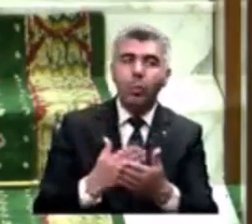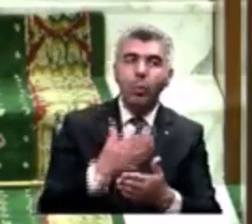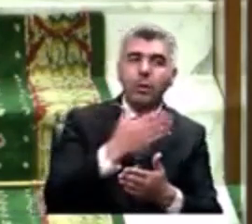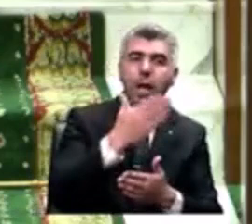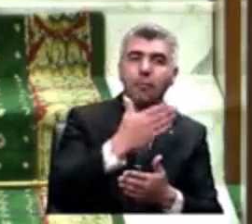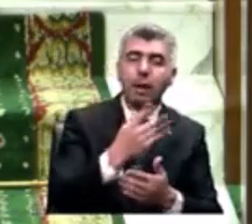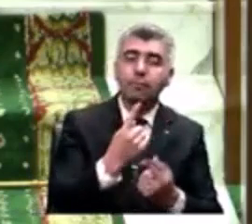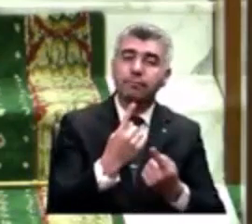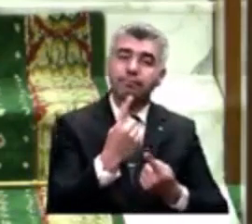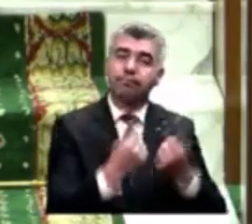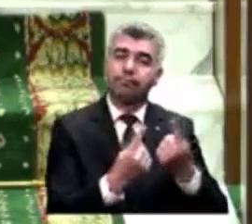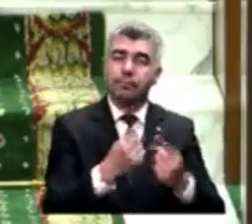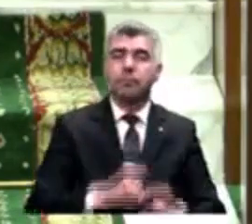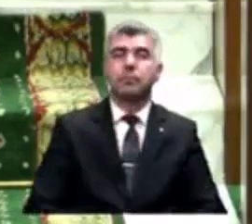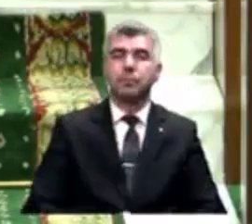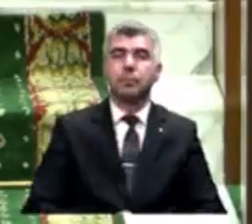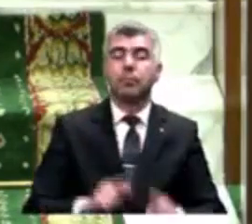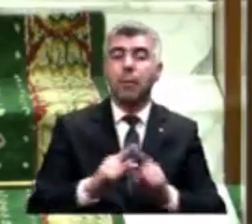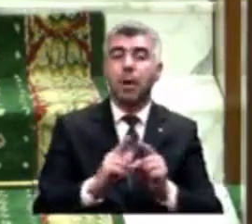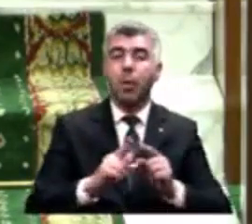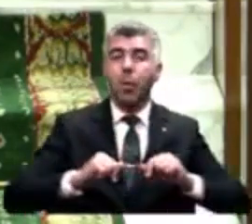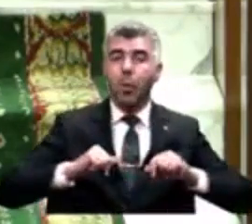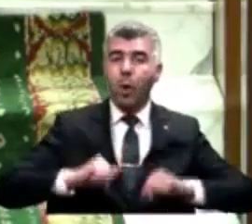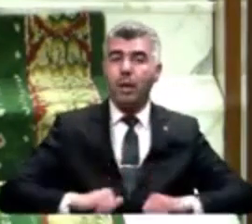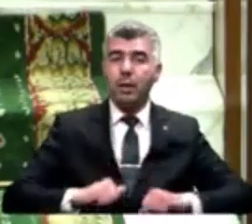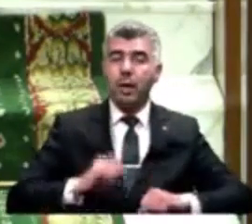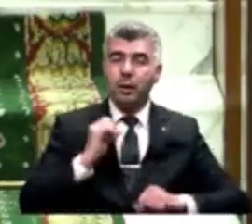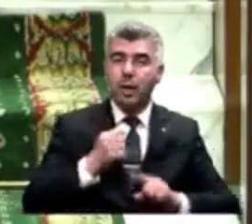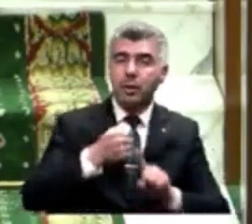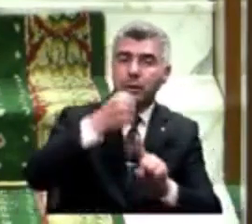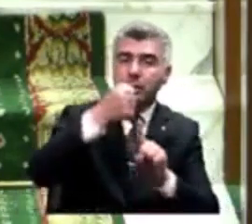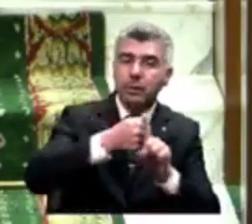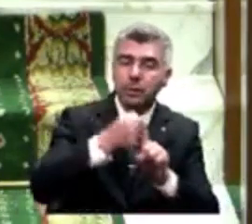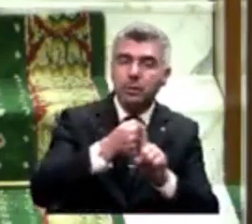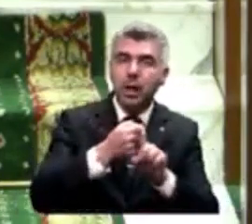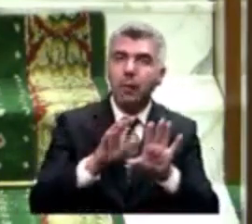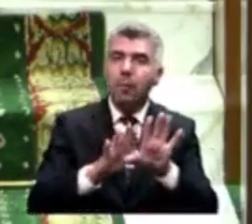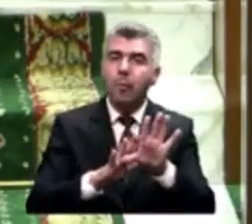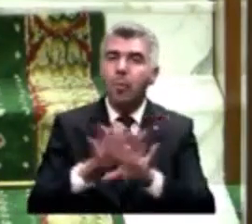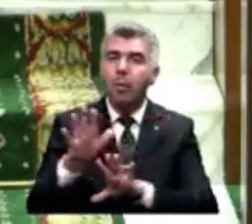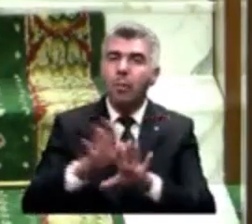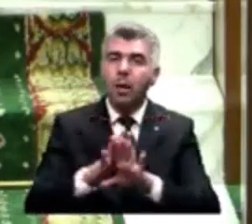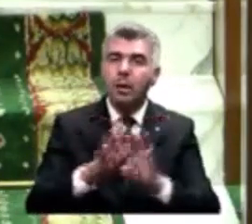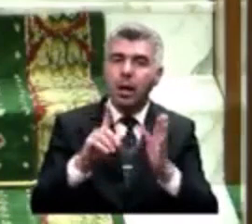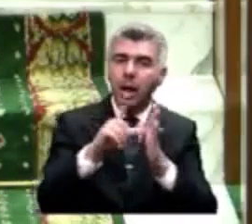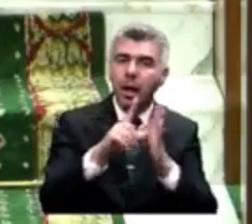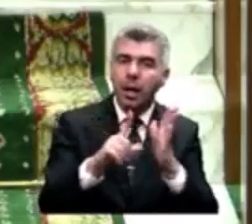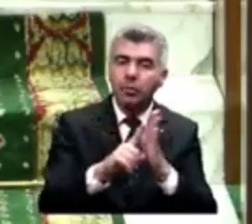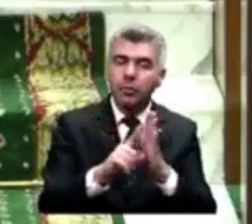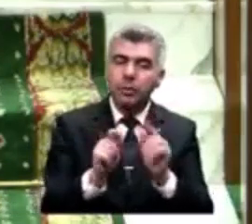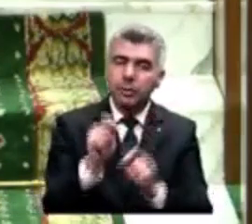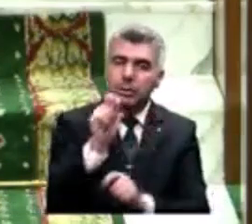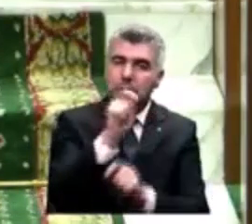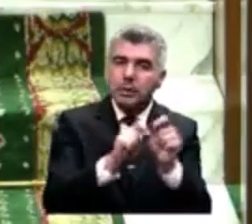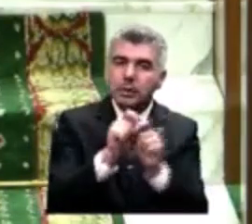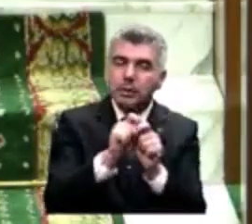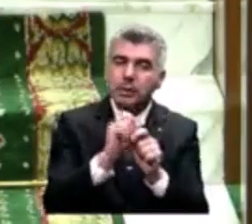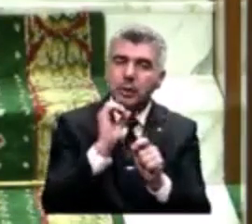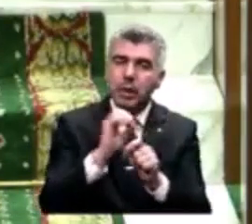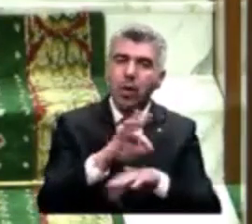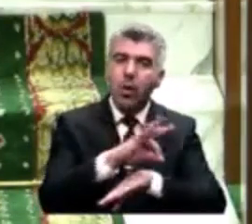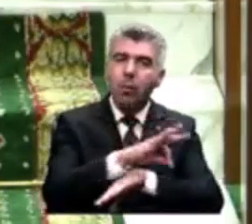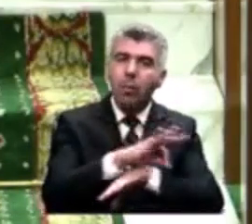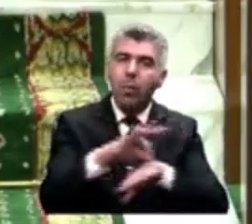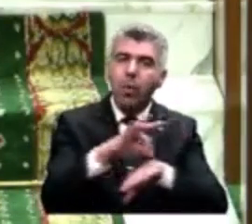الوزير، إن الوزارة تقوم بمجهودات متواصلة والدليل هو مبادرتها بوضع نظام أساسي لهذه الفئة المهمة من